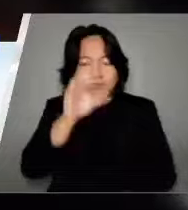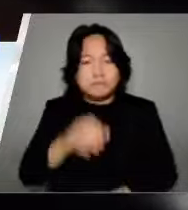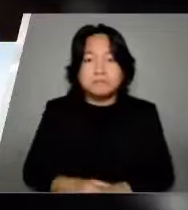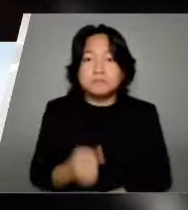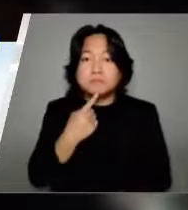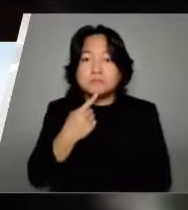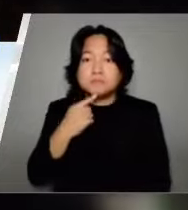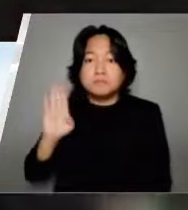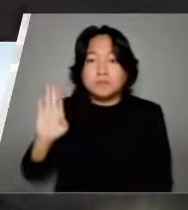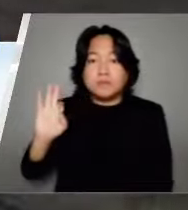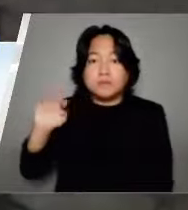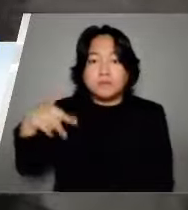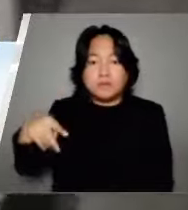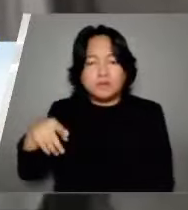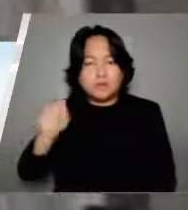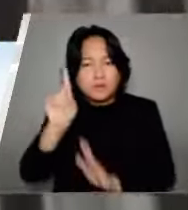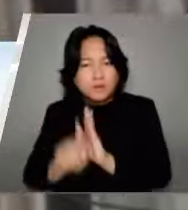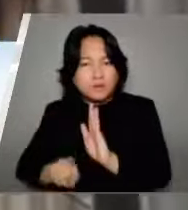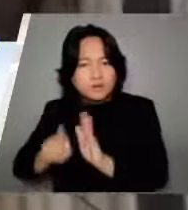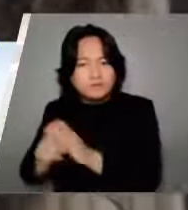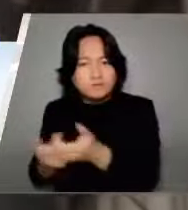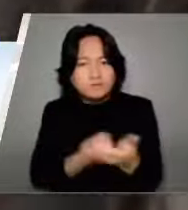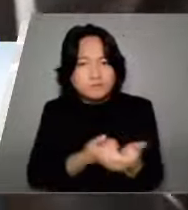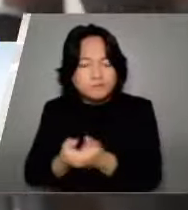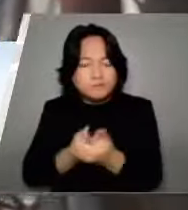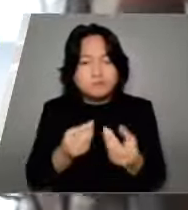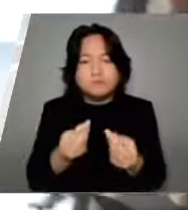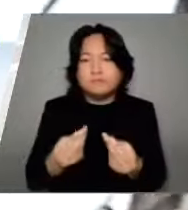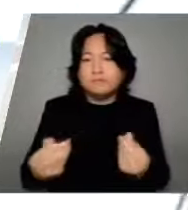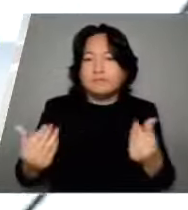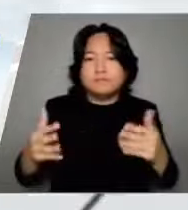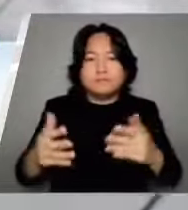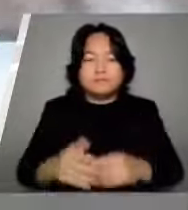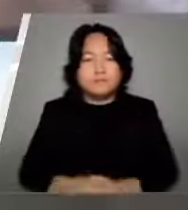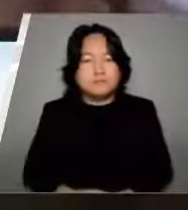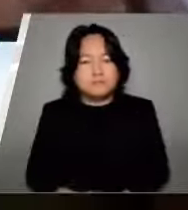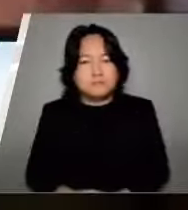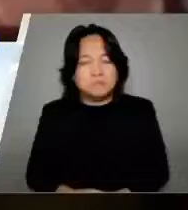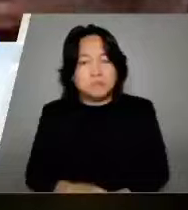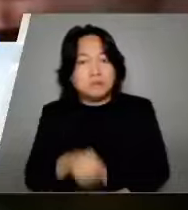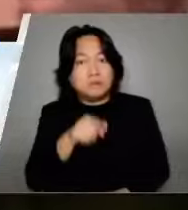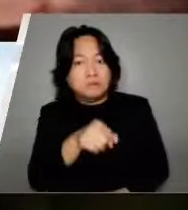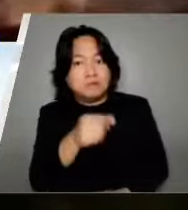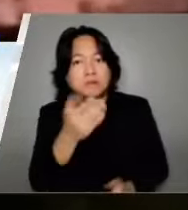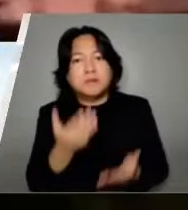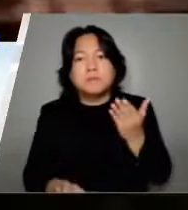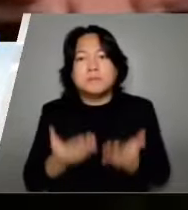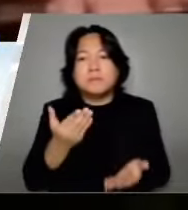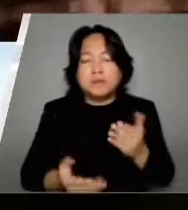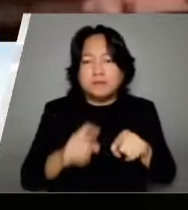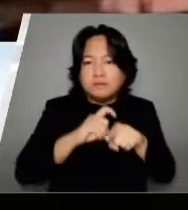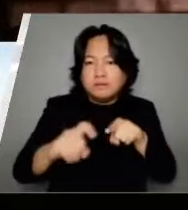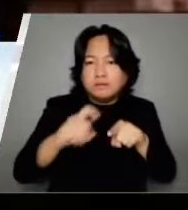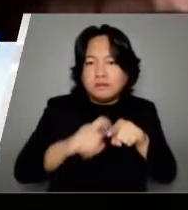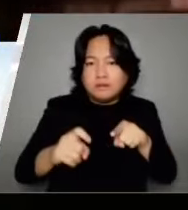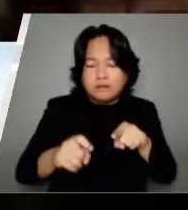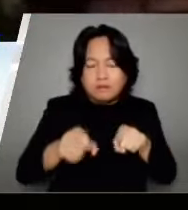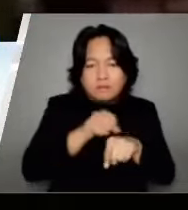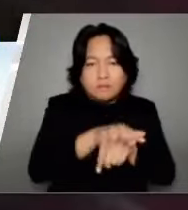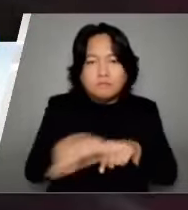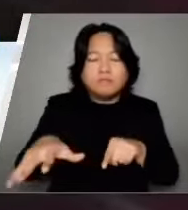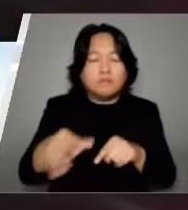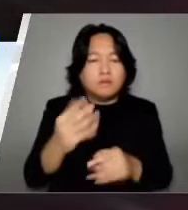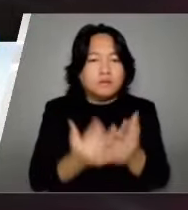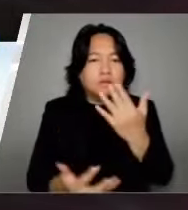tumagal bago naapula ang sunog na posibleng nagugat sa problema sa linya ng kuryente. 1.2 million pesos ang pinatayang halaga ng